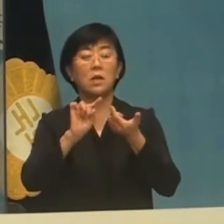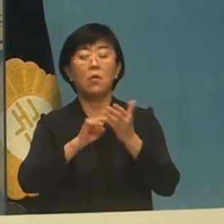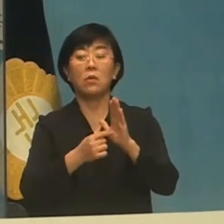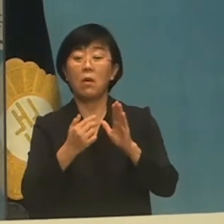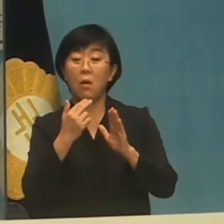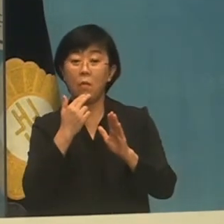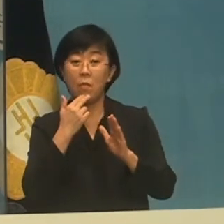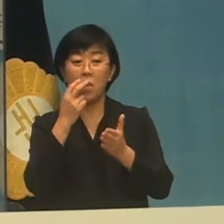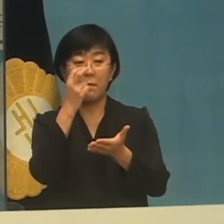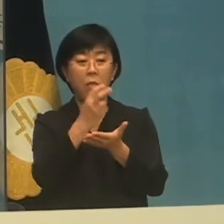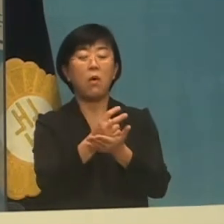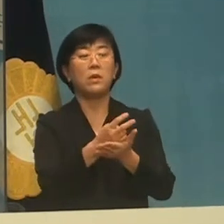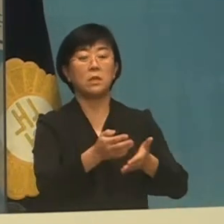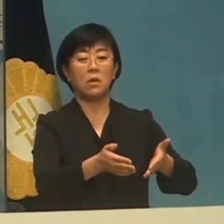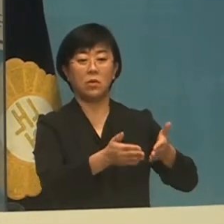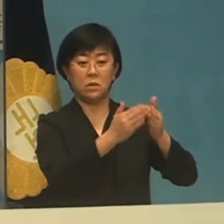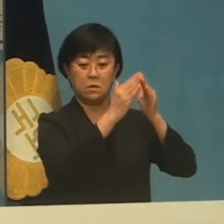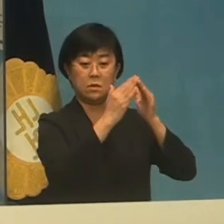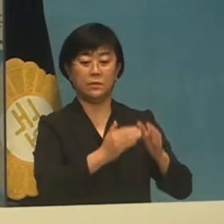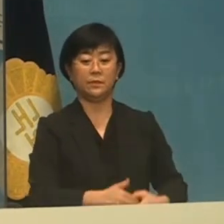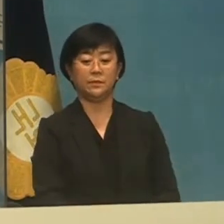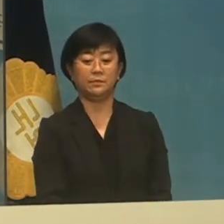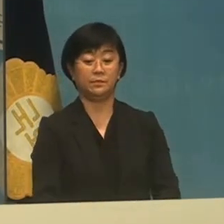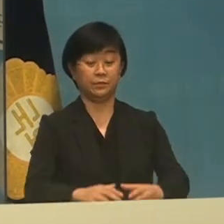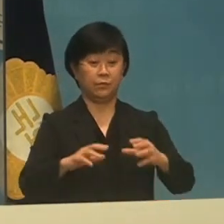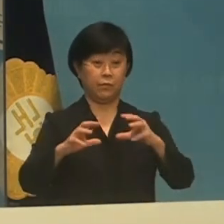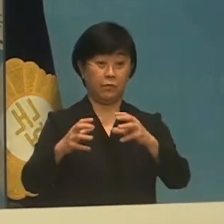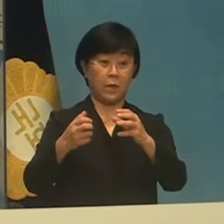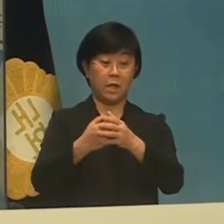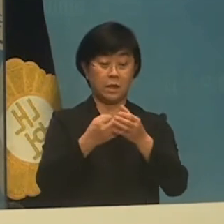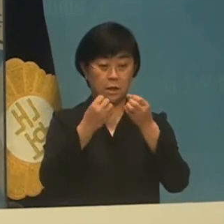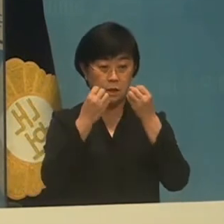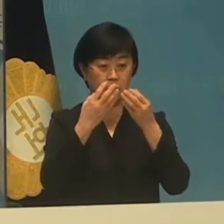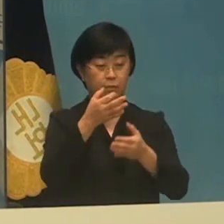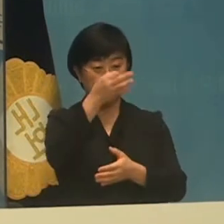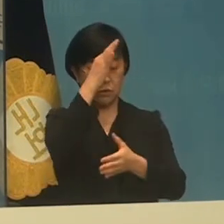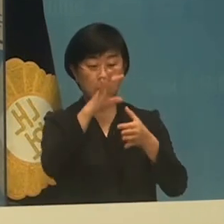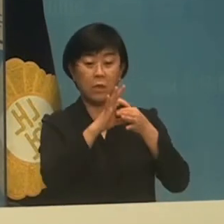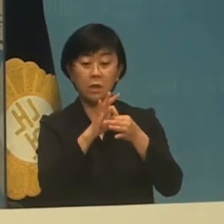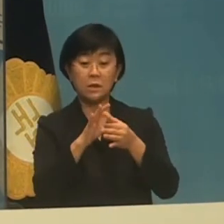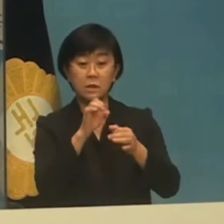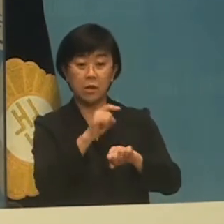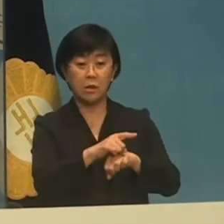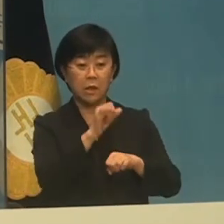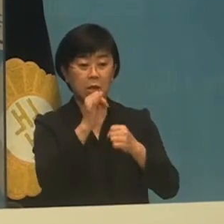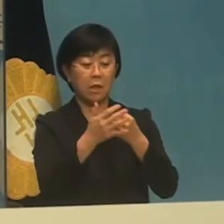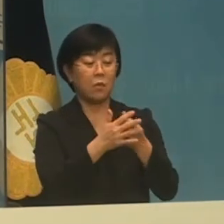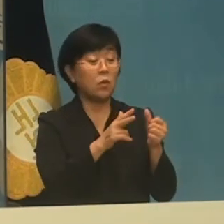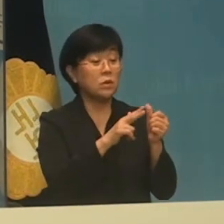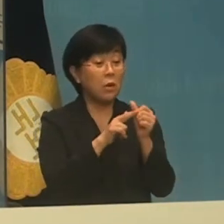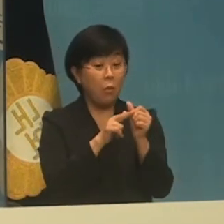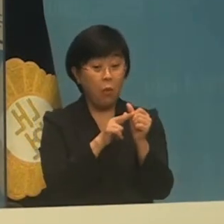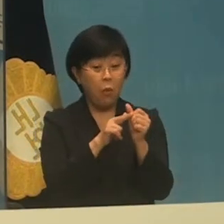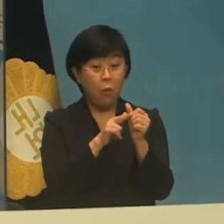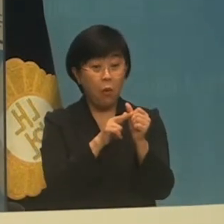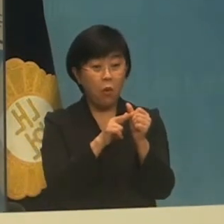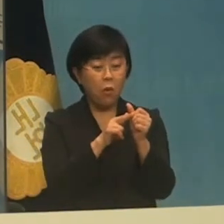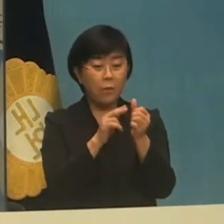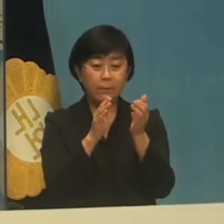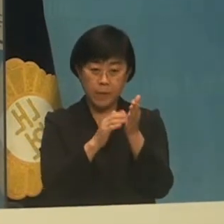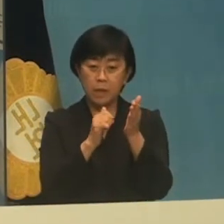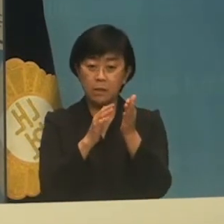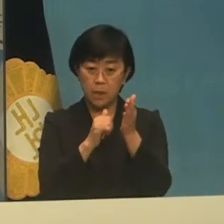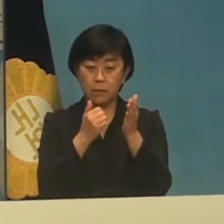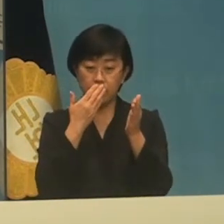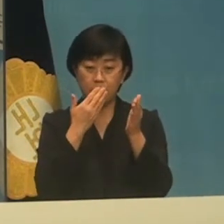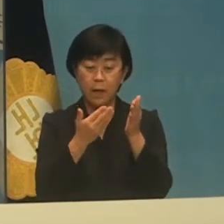않도록 법이 만들어진 것입니다. 국가핵심기술과 관련성이 있다는 이유만으로 모든 정보가 은폐될 수